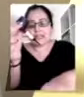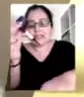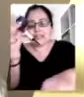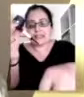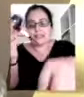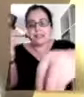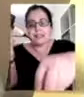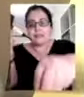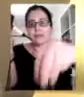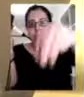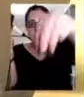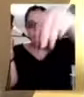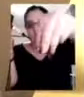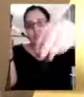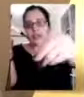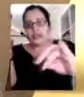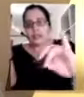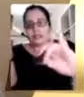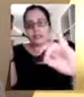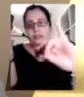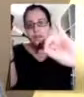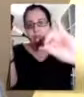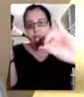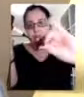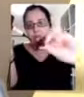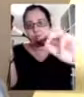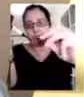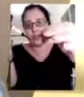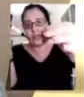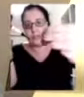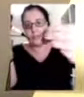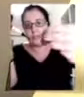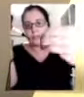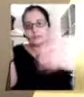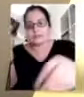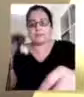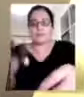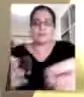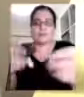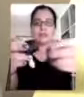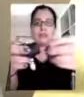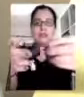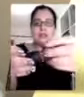pipo geldiğinde genelde şöyle büyük bir tutam alıp